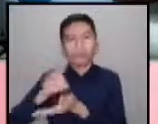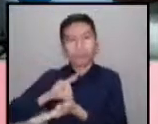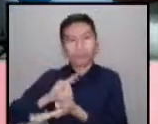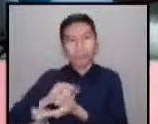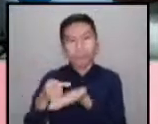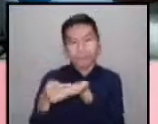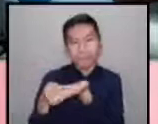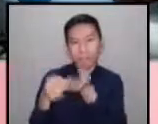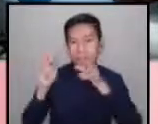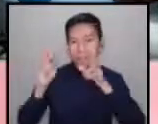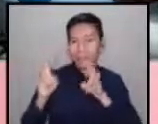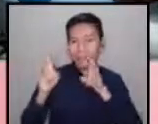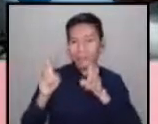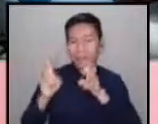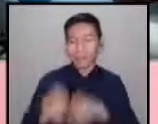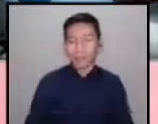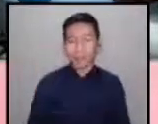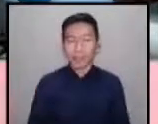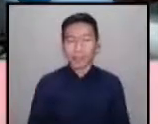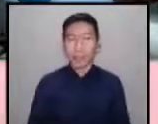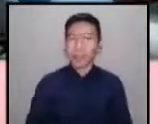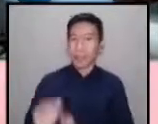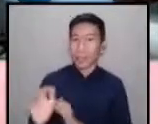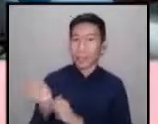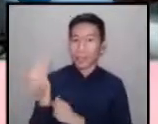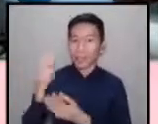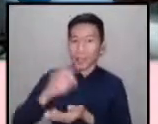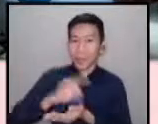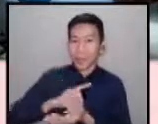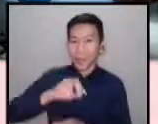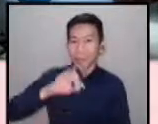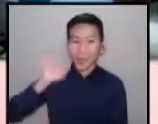immunomodulator. Magandang umaga. Dr. Joseph, kamusta? Happy New Year!